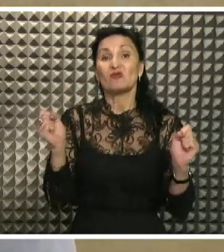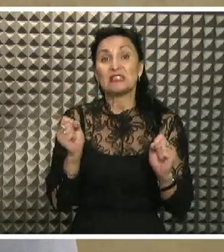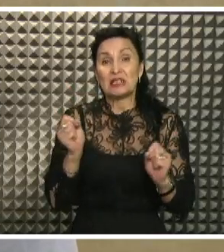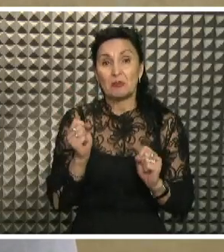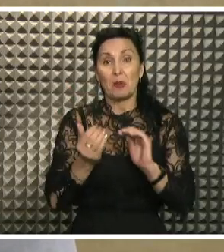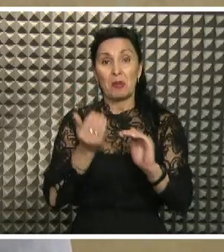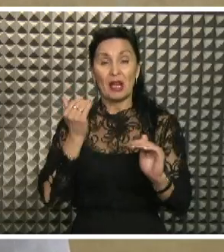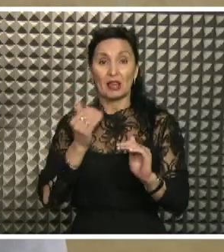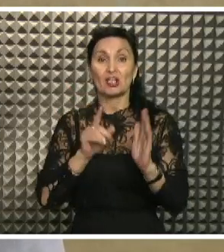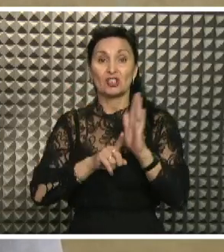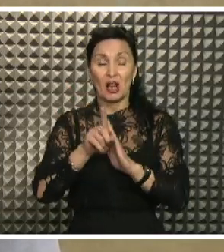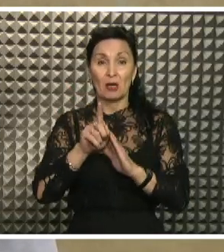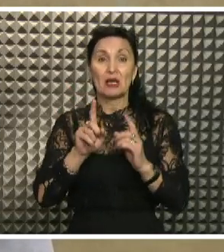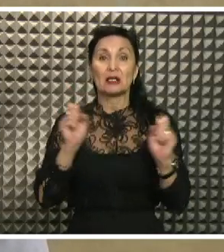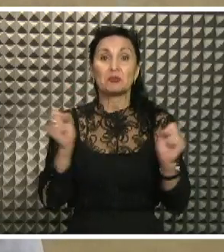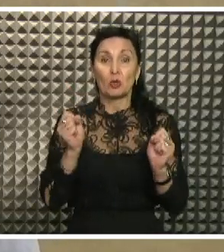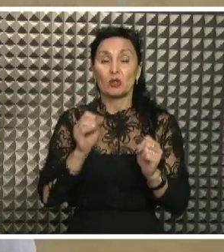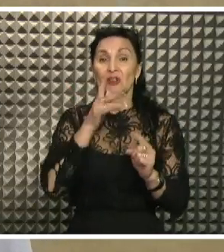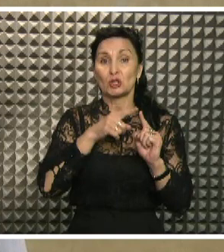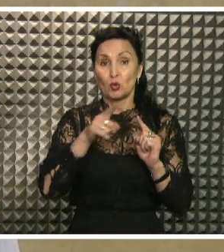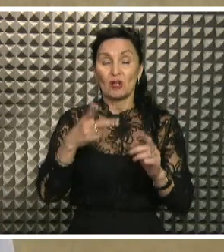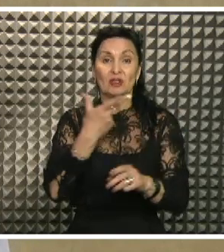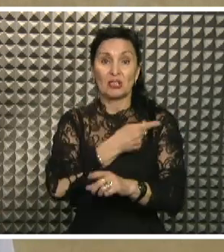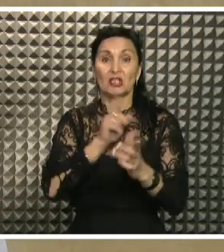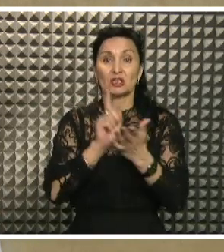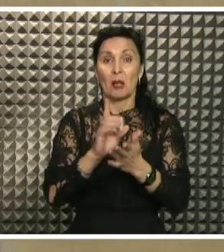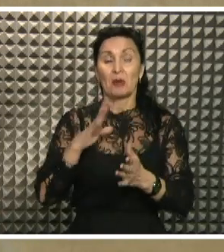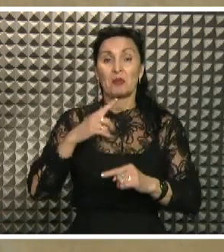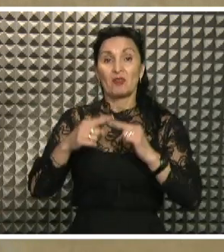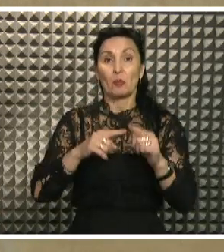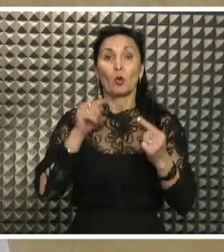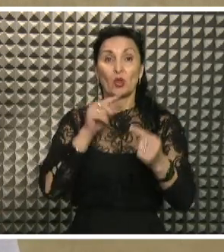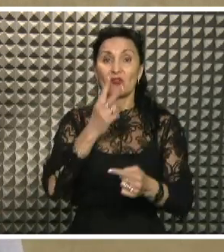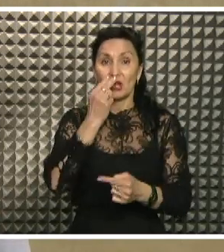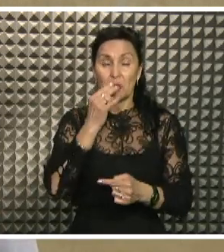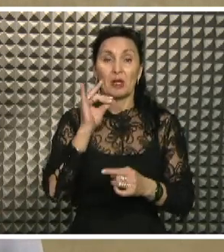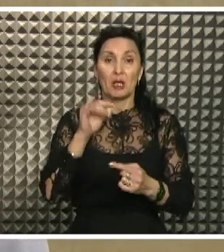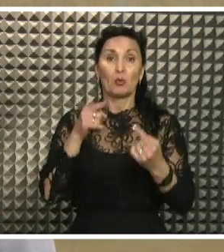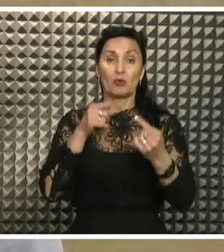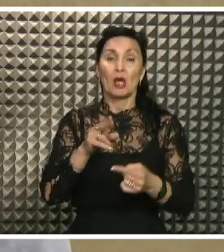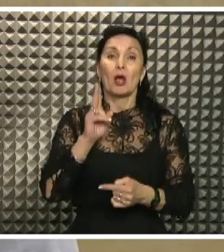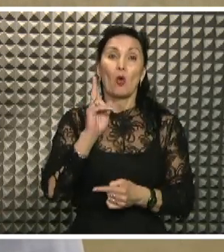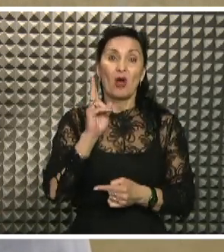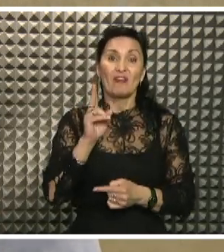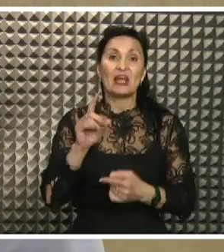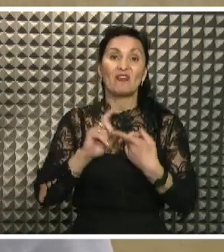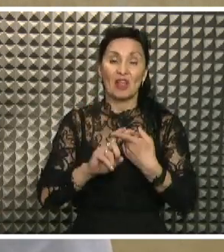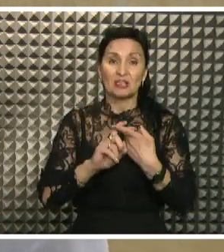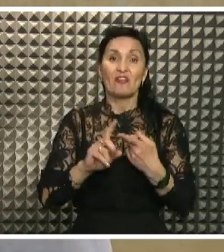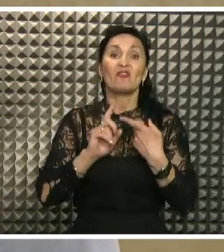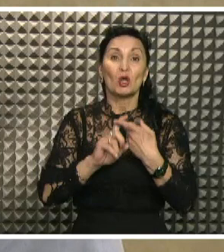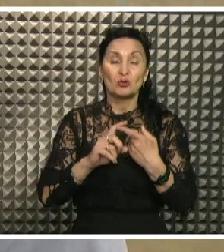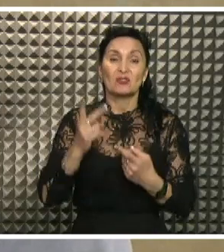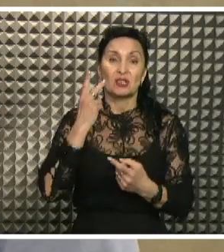перед началом респираторного сезона, вакцинация обязательно должна быть проведена против гриппа и против пневмококковой инфекции. Потому что, как правило, вирусы всегда